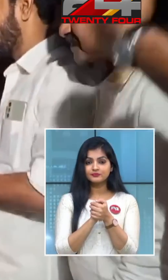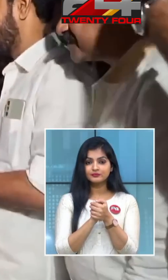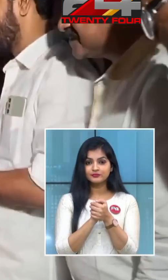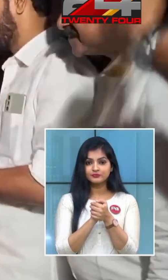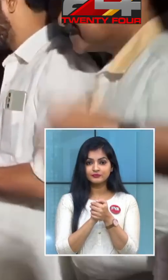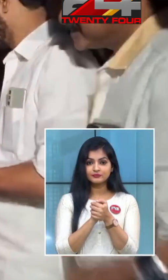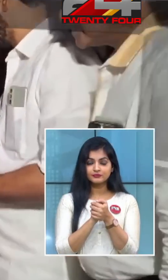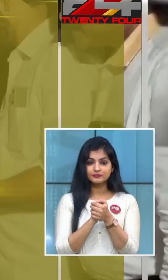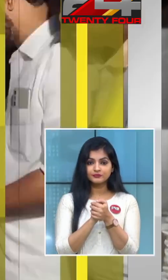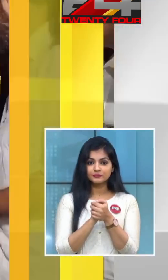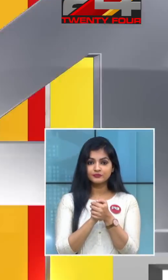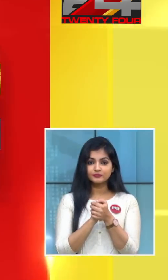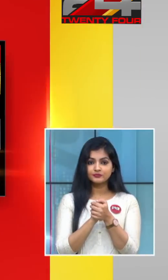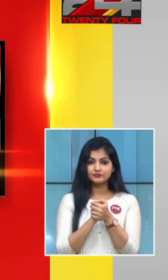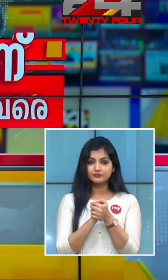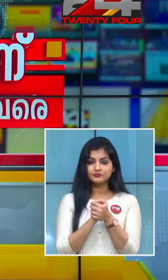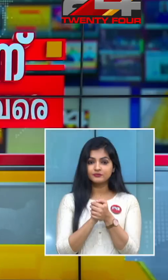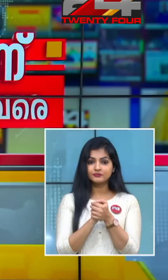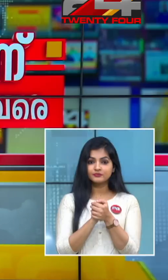24 ആലപ്പുഴ.